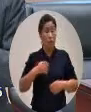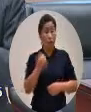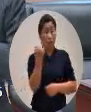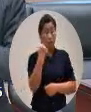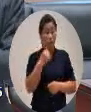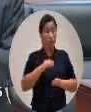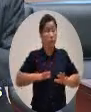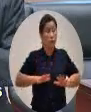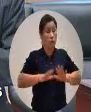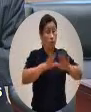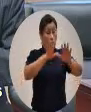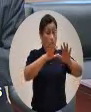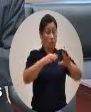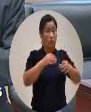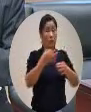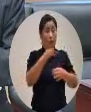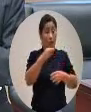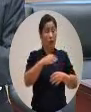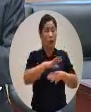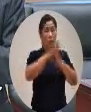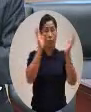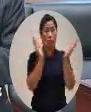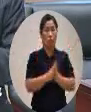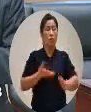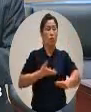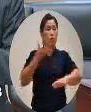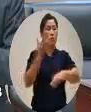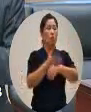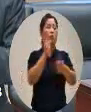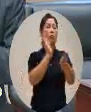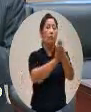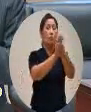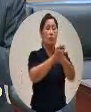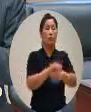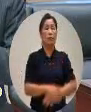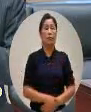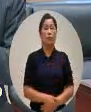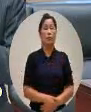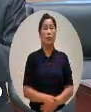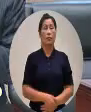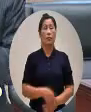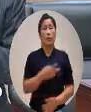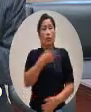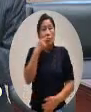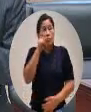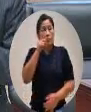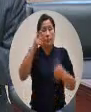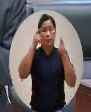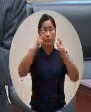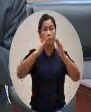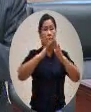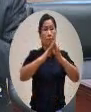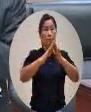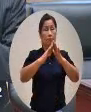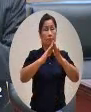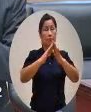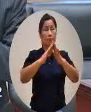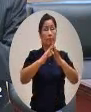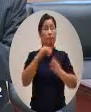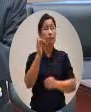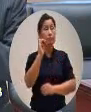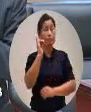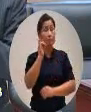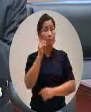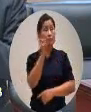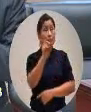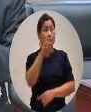費議會會全力支持那還有一個我覺得我們高雄市也非常的這個非常好